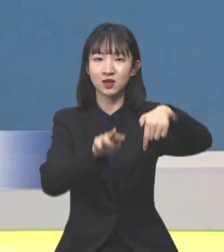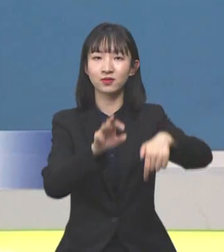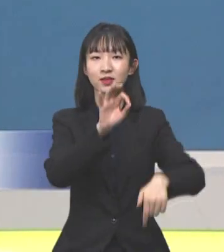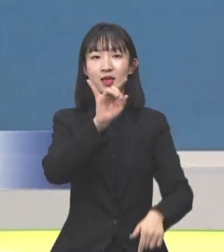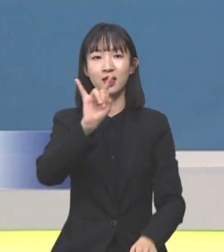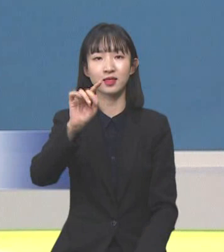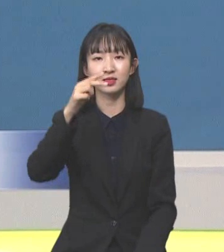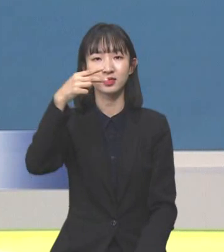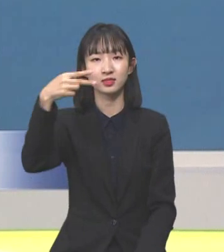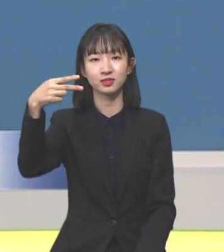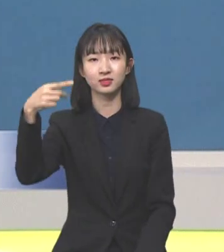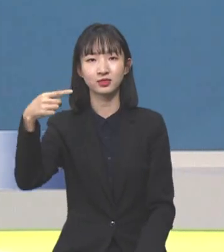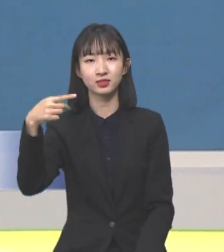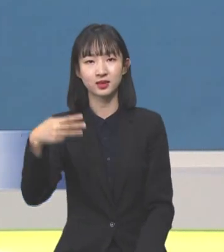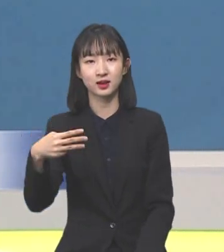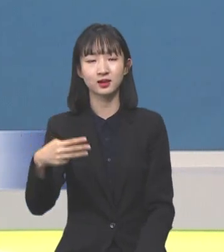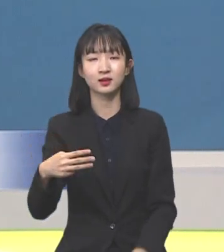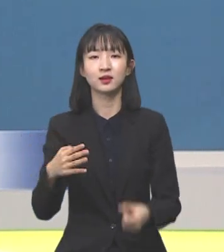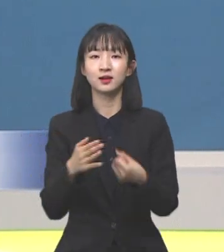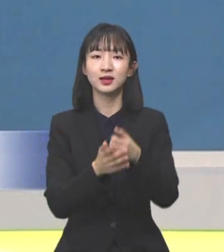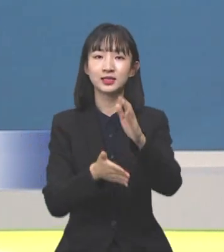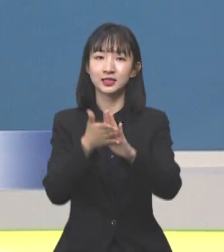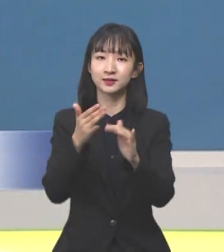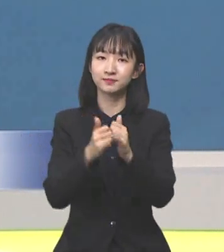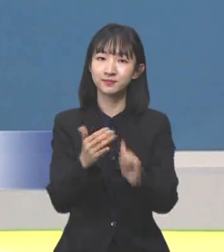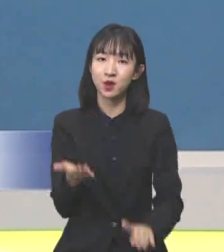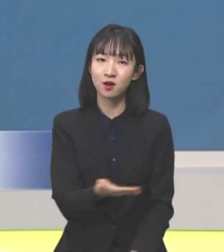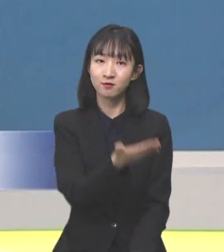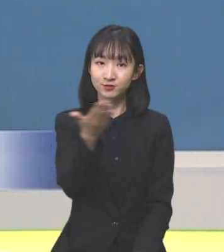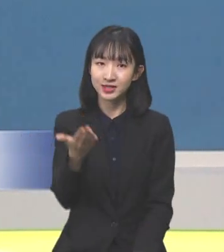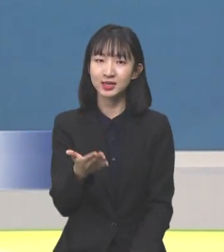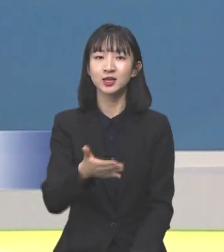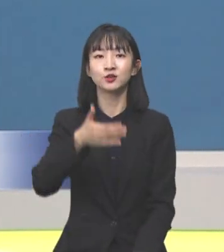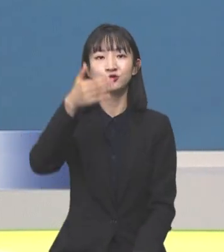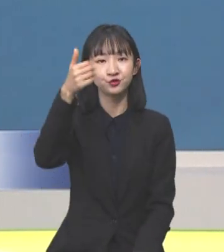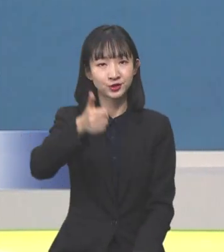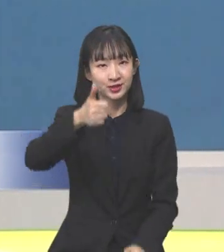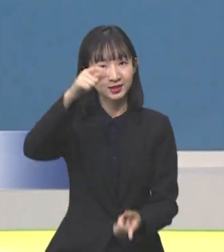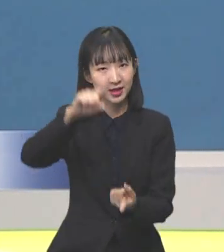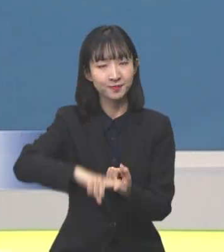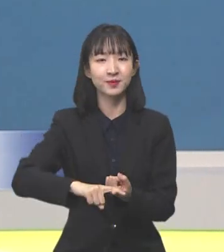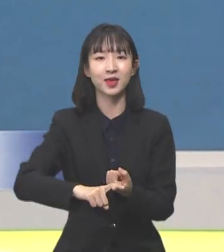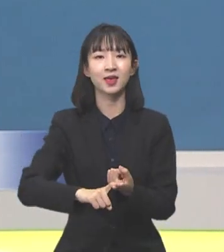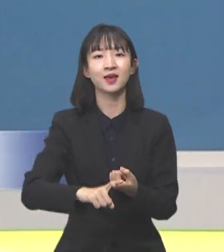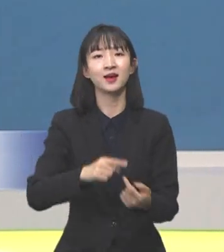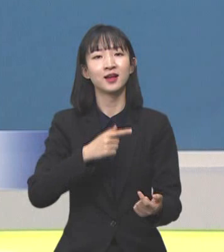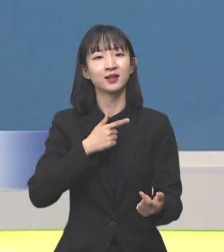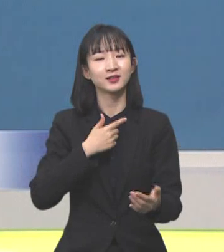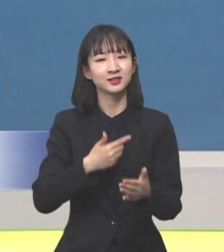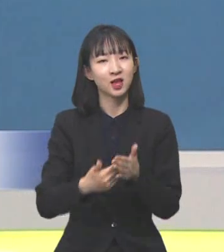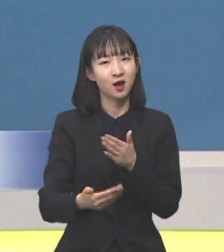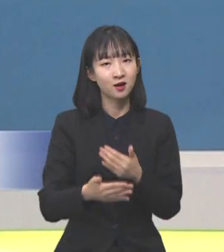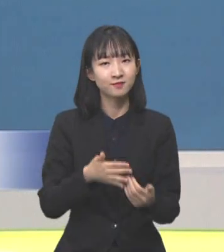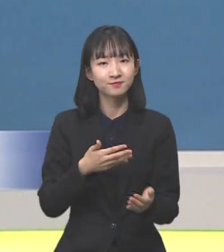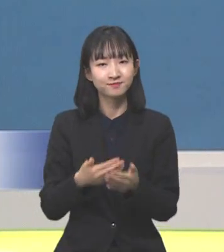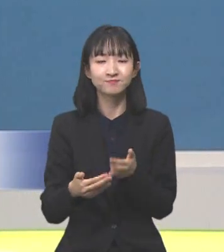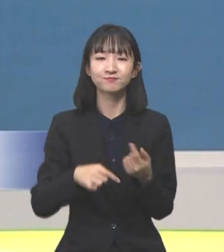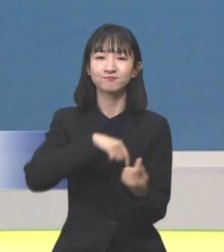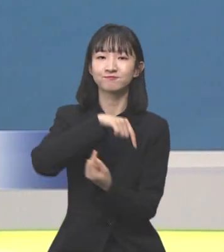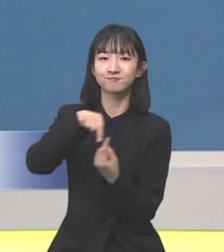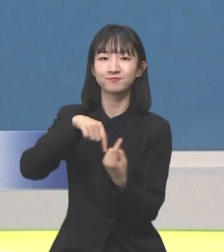다시 태어났습니다 시민들이 사랑하고 또 시민들이 주인인데 컨텐츠를 채워나가는 공간으로 운영할